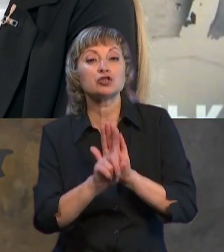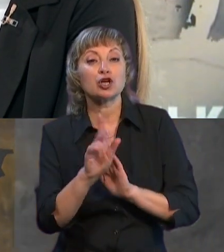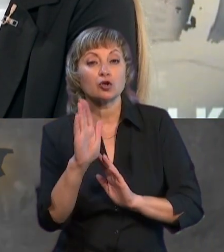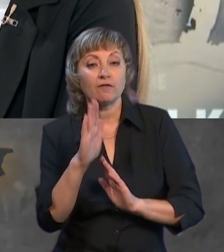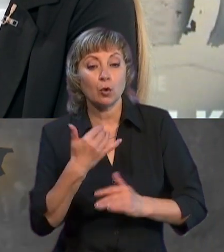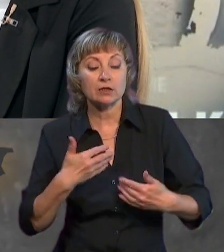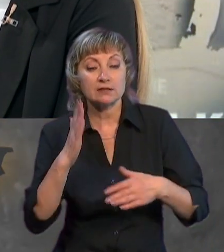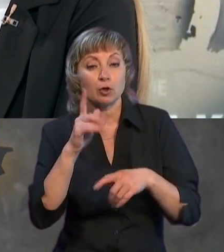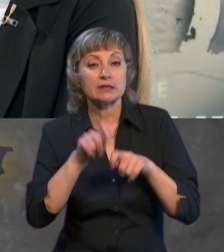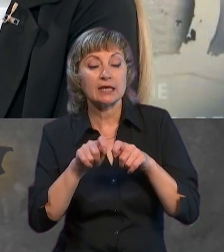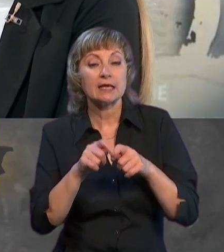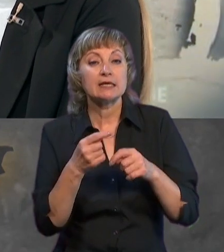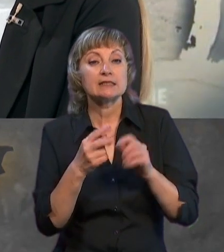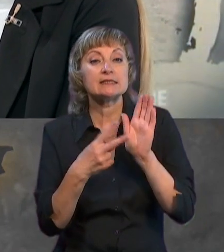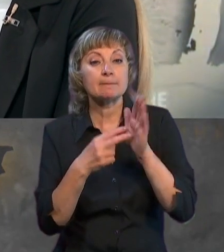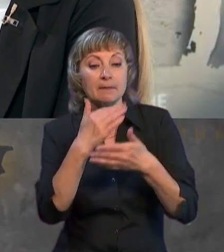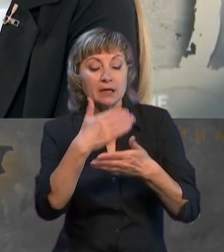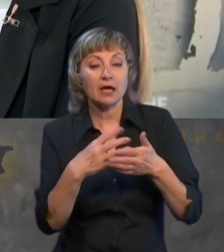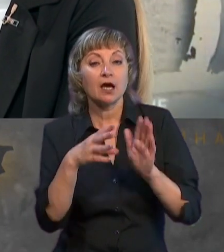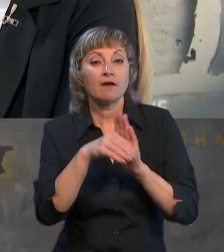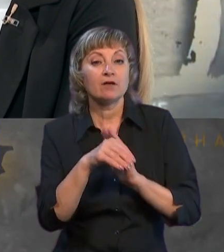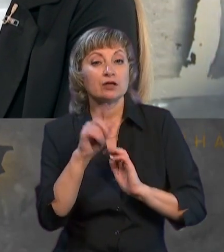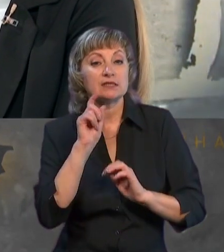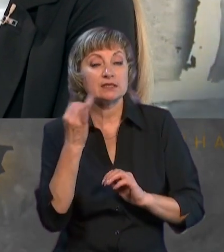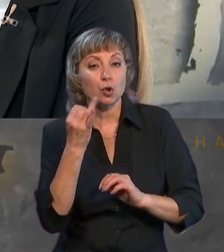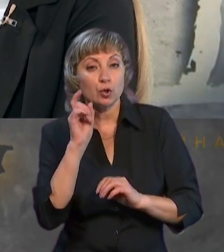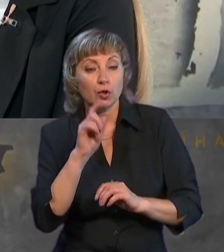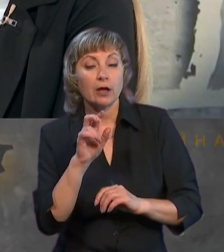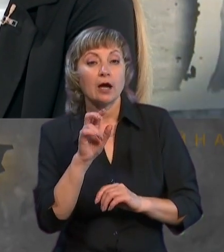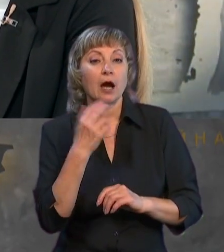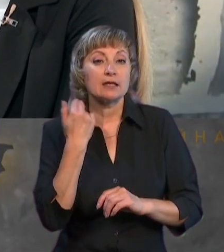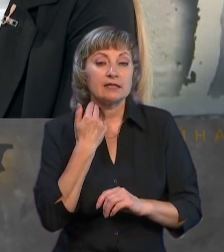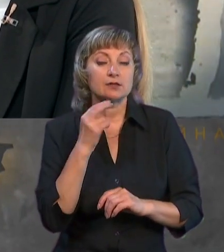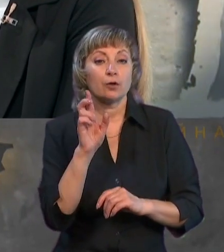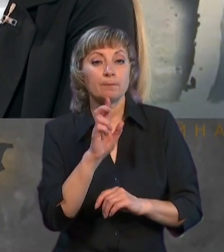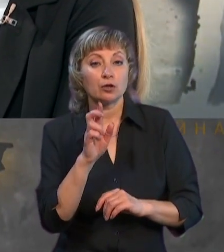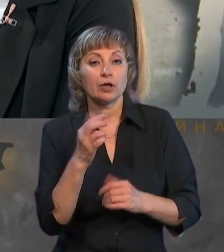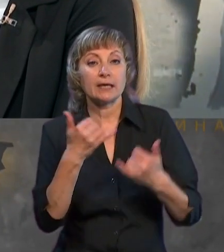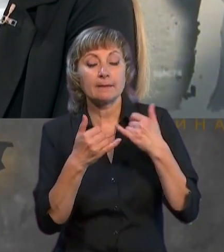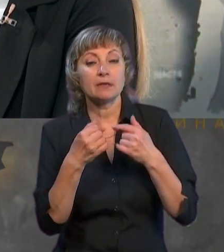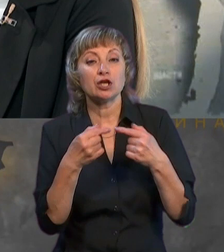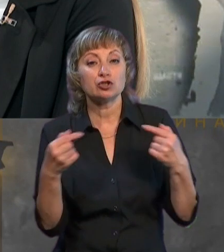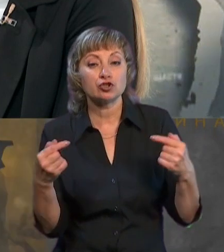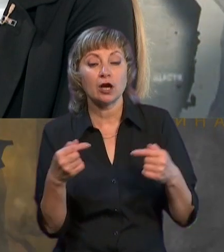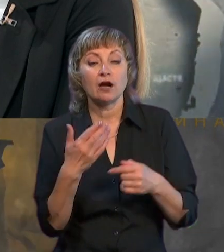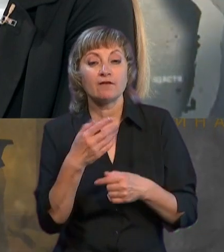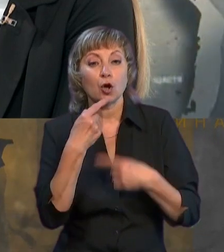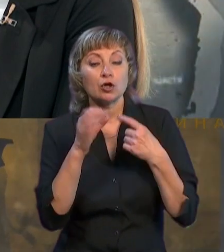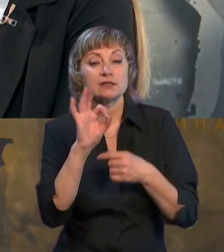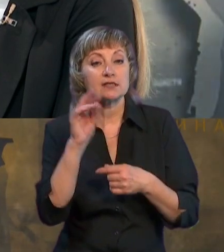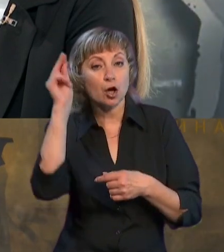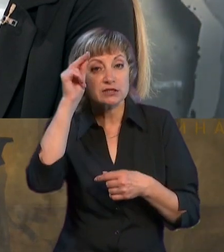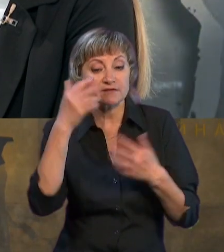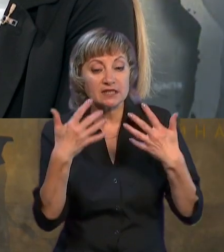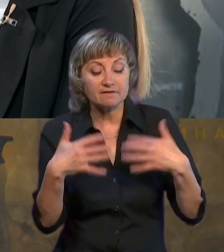будуть тести ще з цими предметів, в тому числі з історії України, з англійської, з біології, з хімії і інших. Ось ви заговорили за освітні втрати.